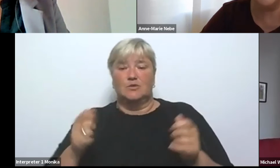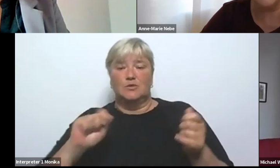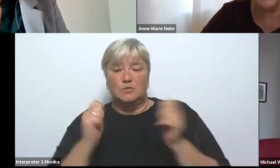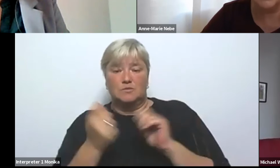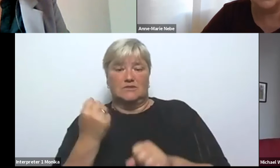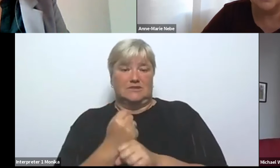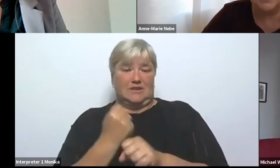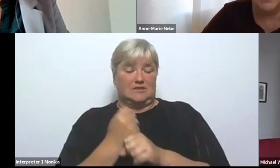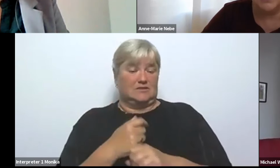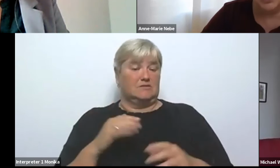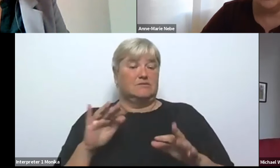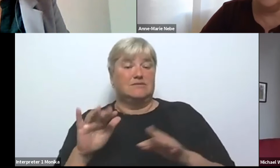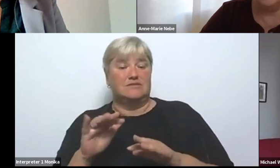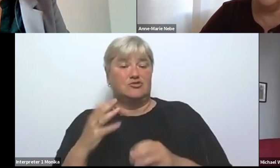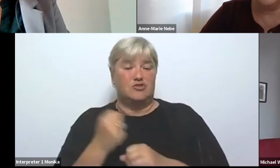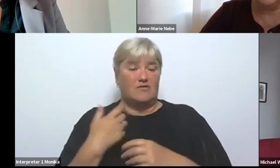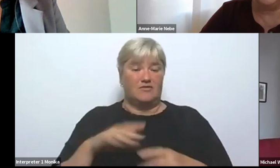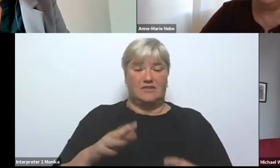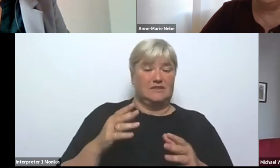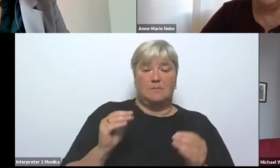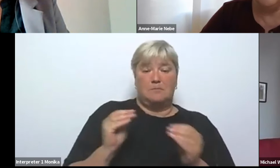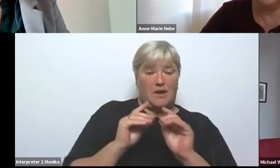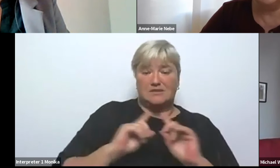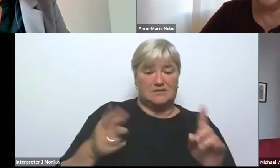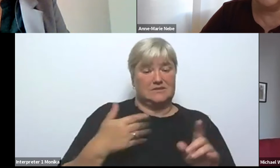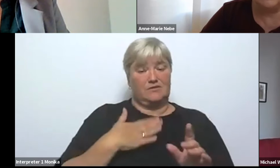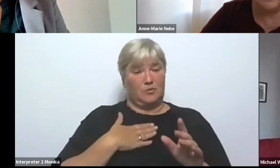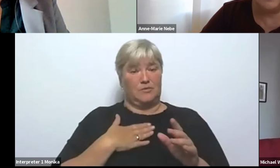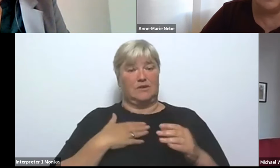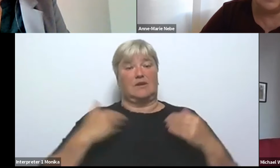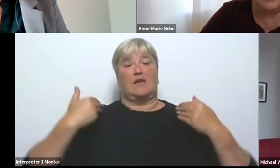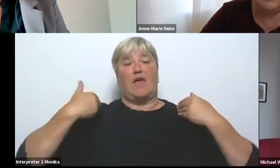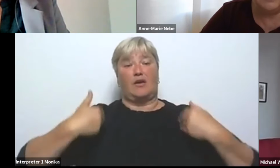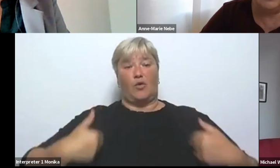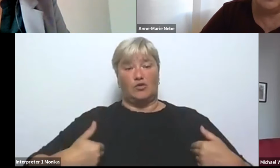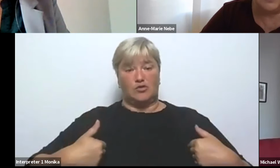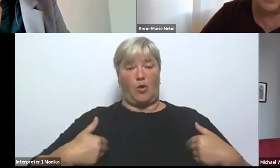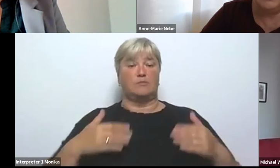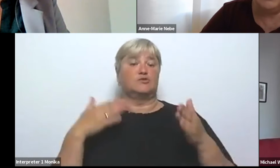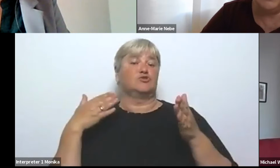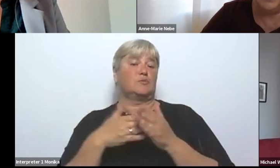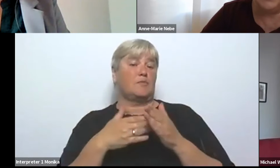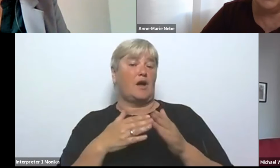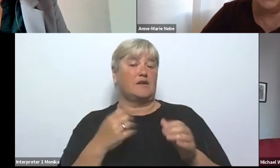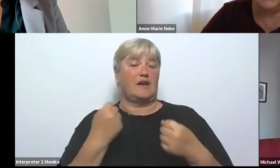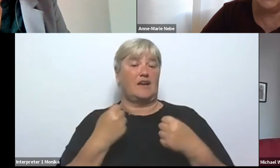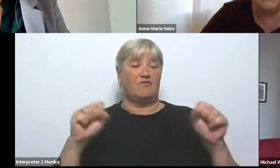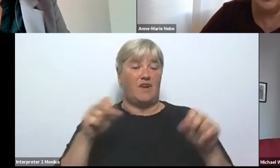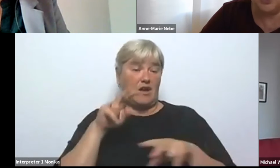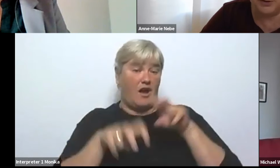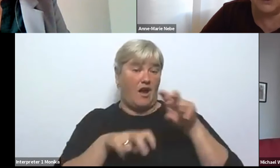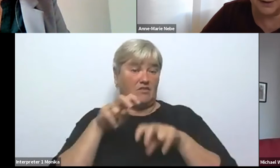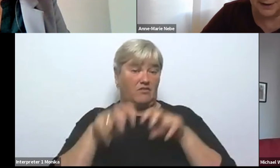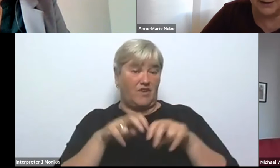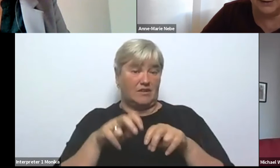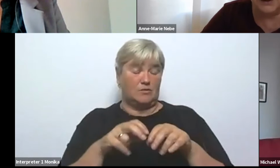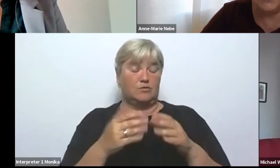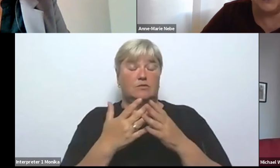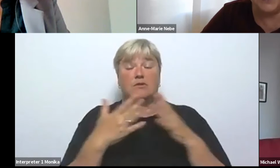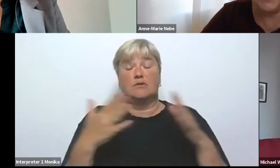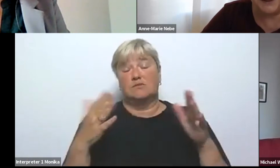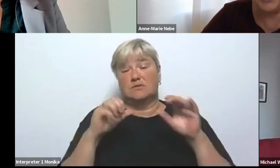enorm große Zahl. Und ergonomische und barrierefreie Anwendungen haben hier ein